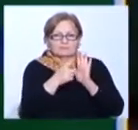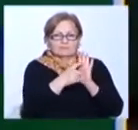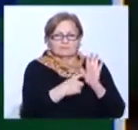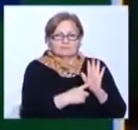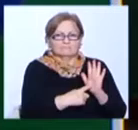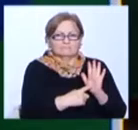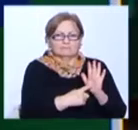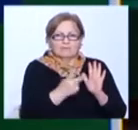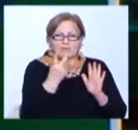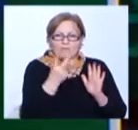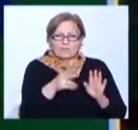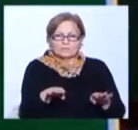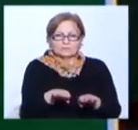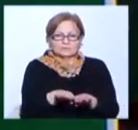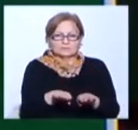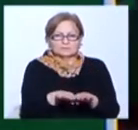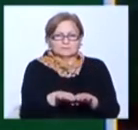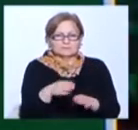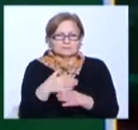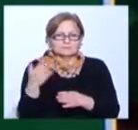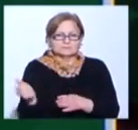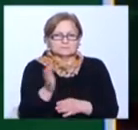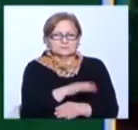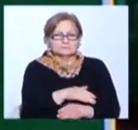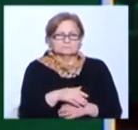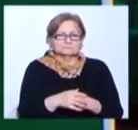ორ თანაბარ ნაწილად. ნახეთ.